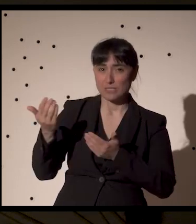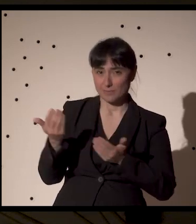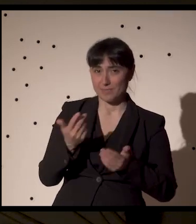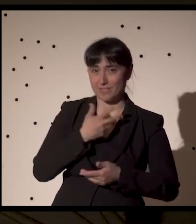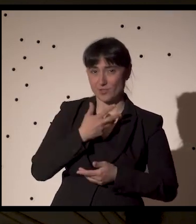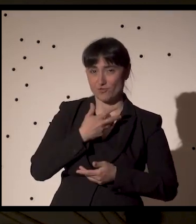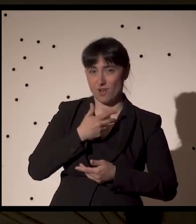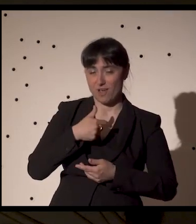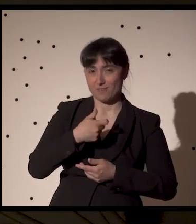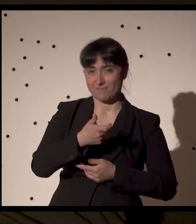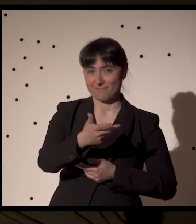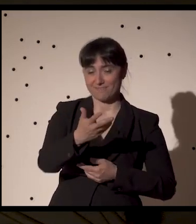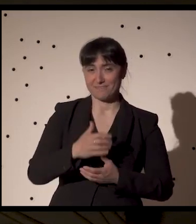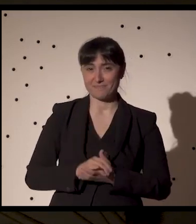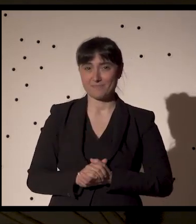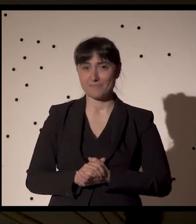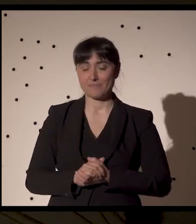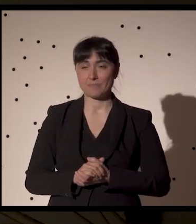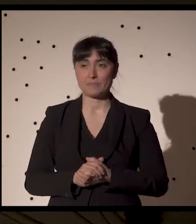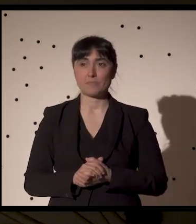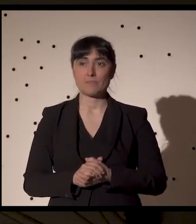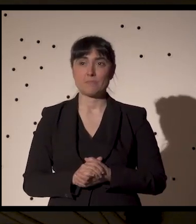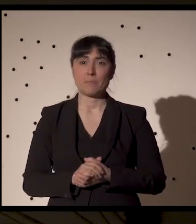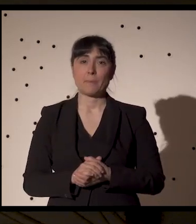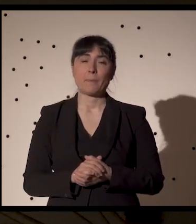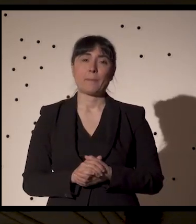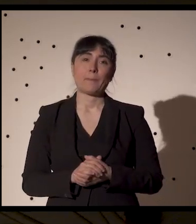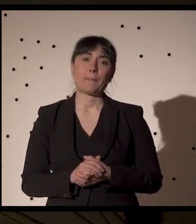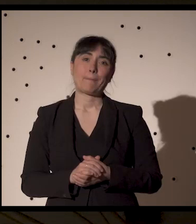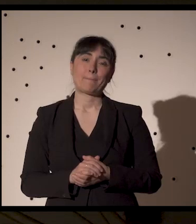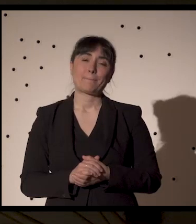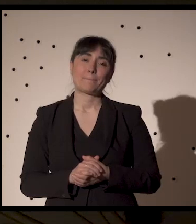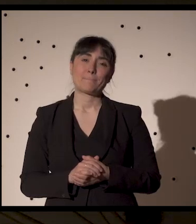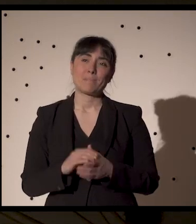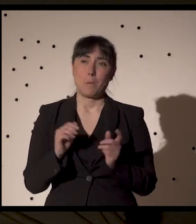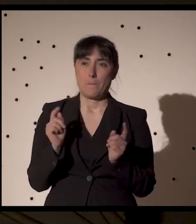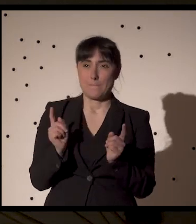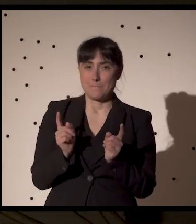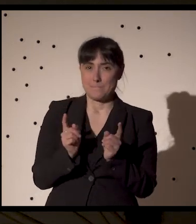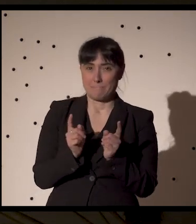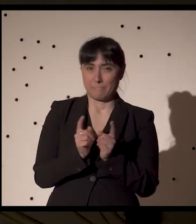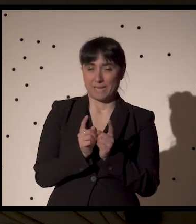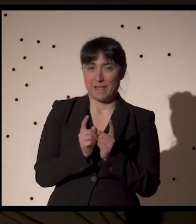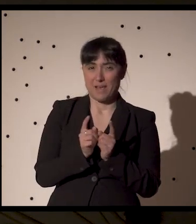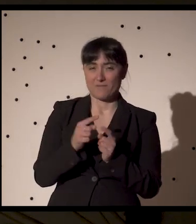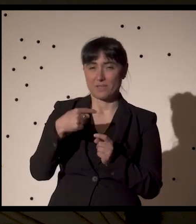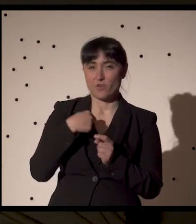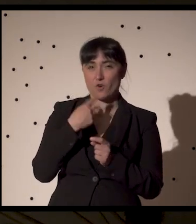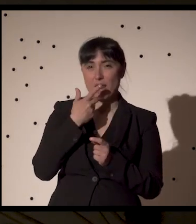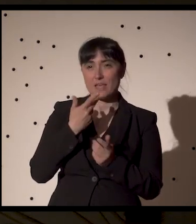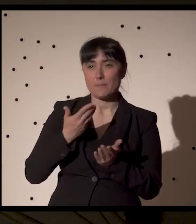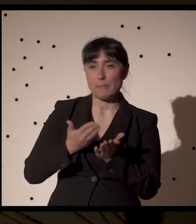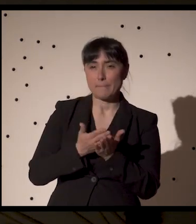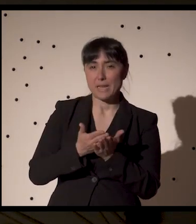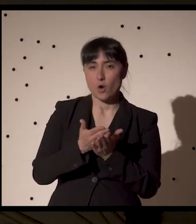due parole soltanto per chiarire la dimensione del percorso pedagogico dopo la